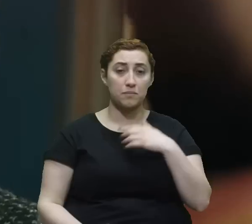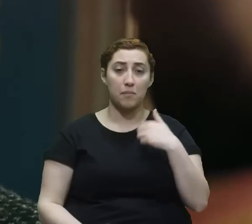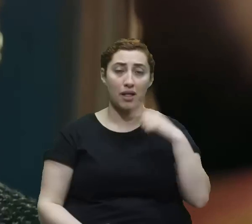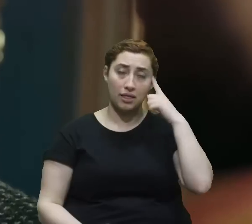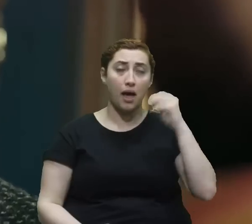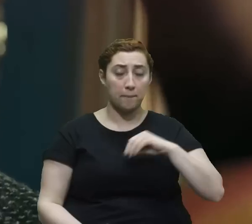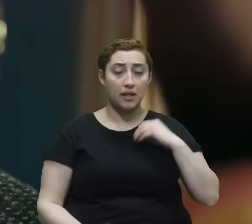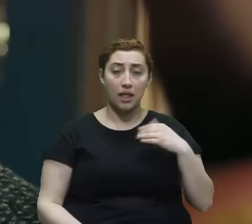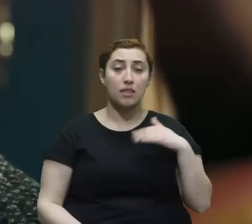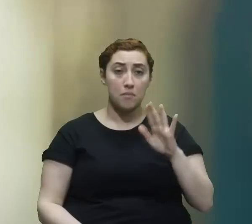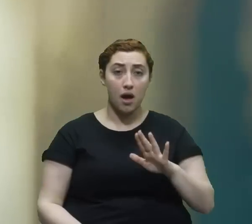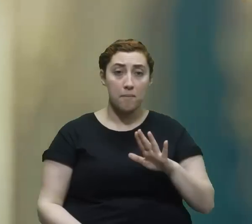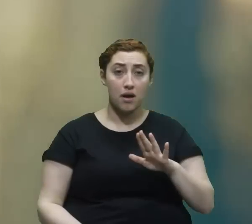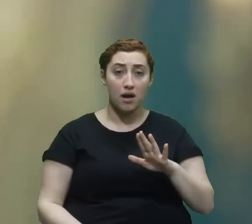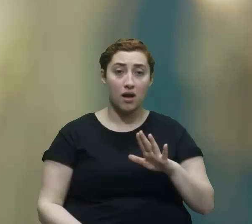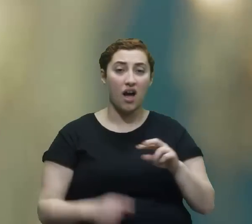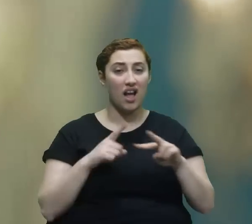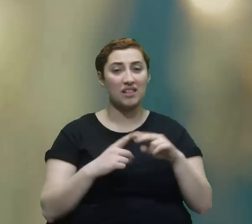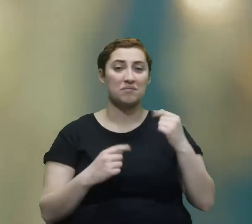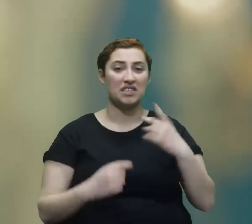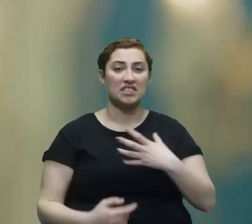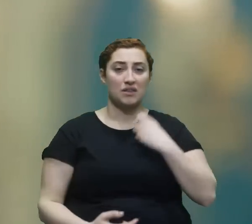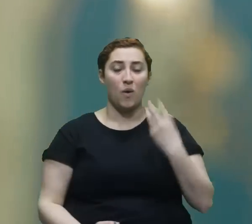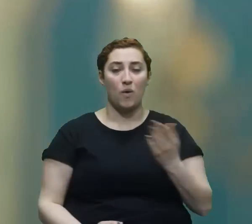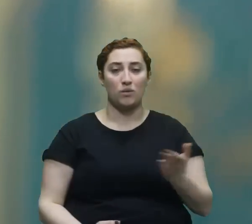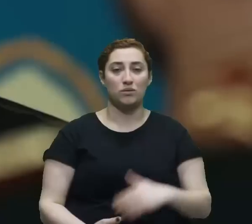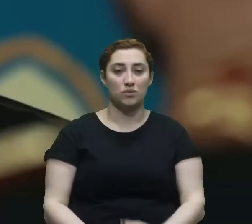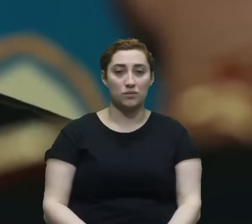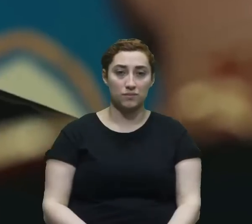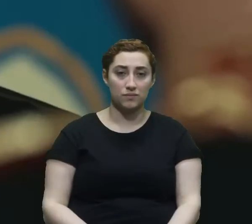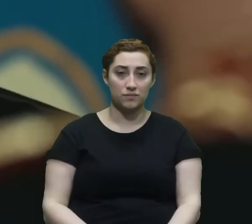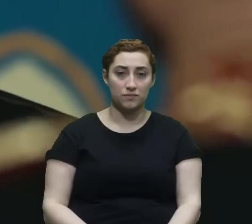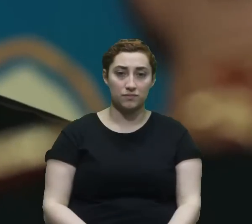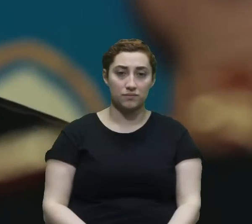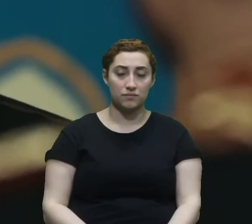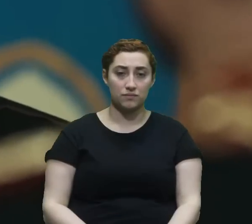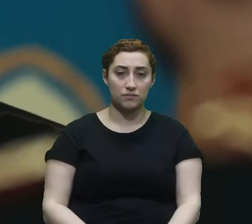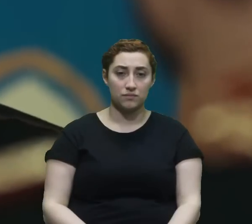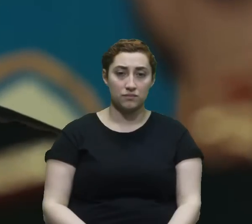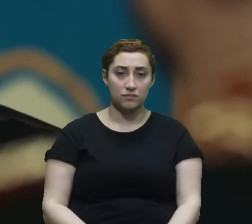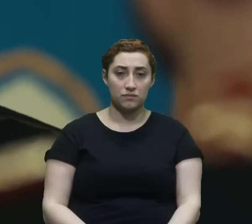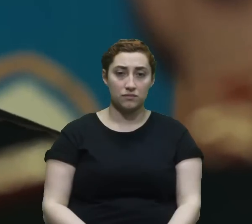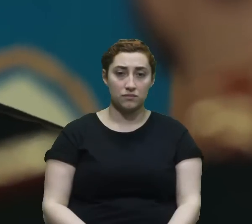Ben tahmin etmiştim de Ali biraz gerildi. Ali'nin bakışları yerde.